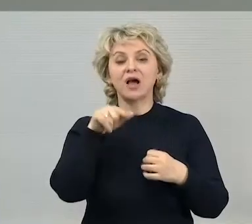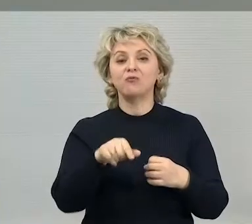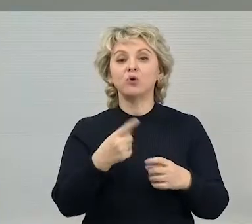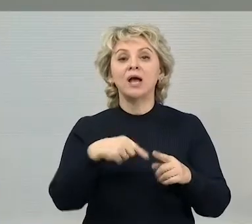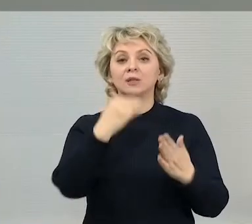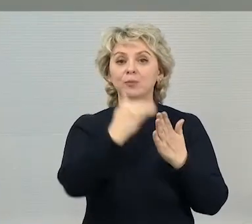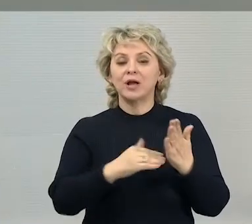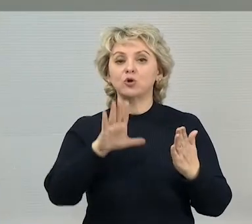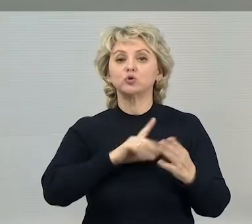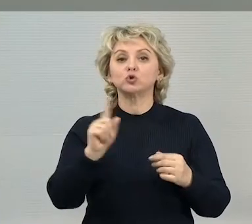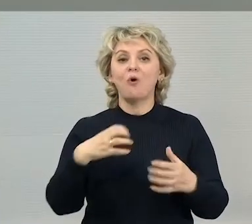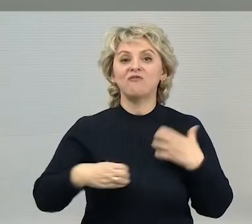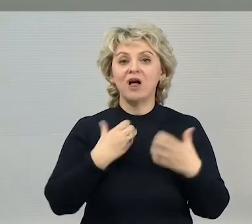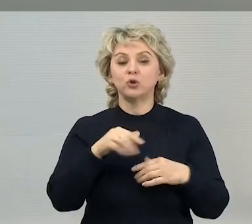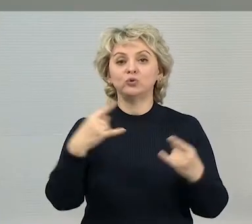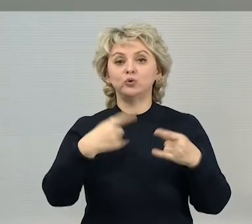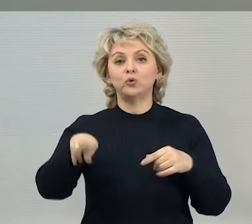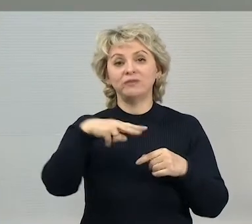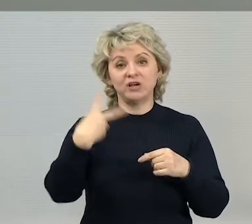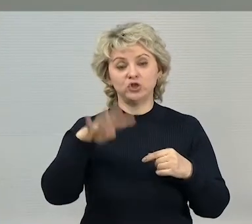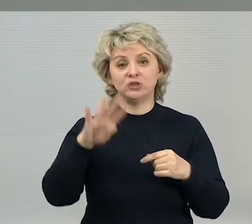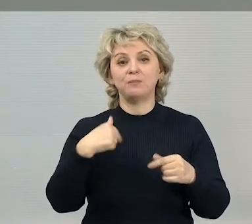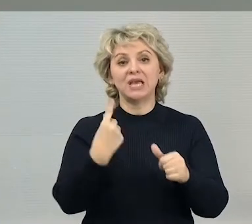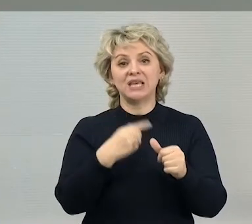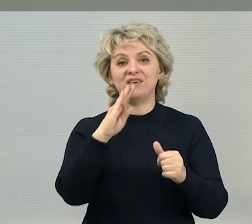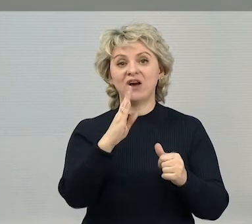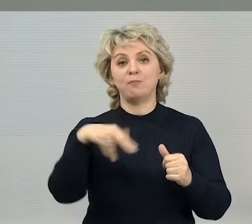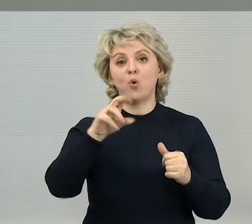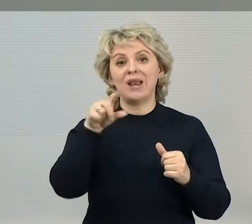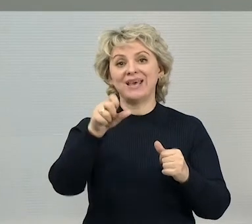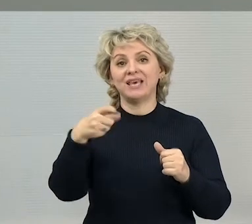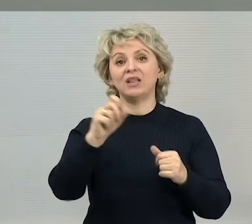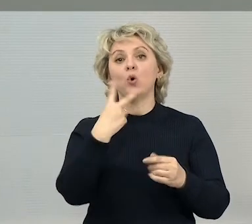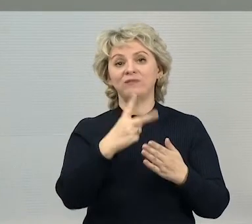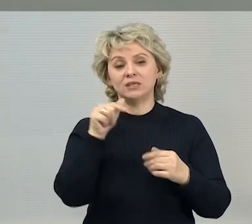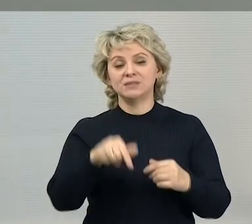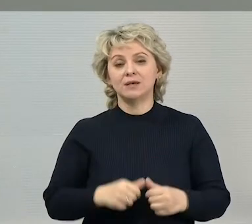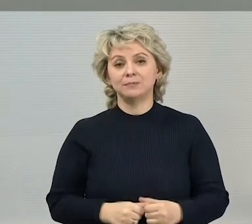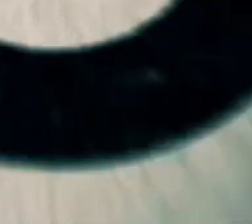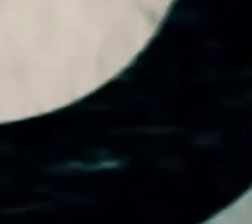Это была программа «Что волнует» на телеканале «Дон-24». Меня зовут Иван Полехин. Увидимся.